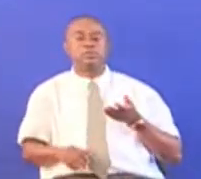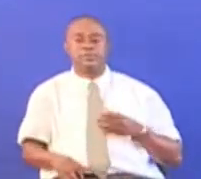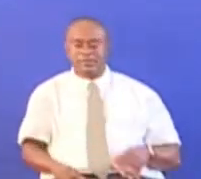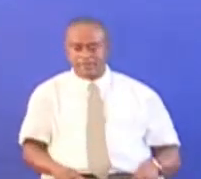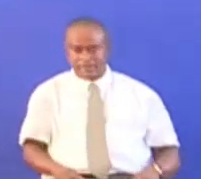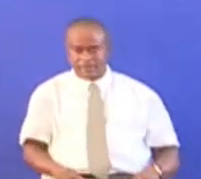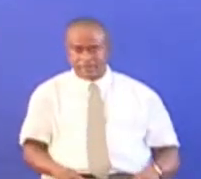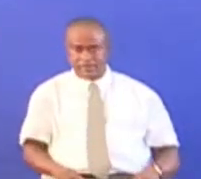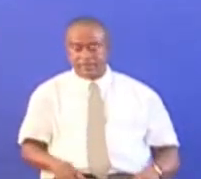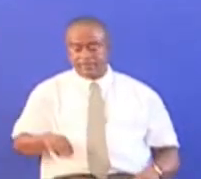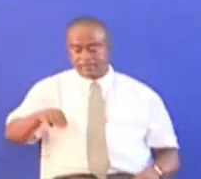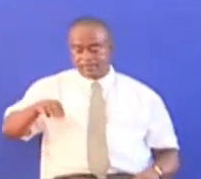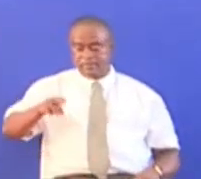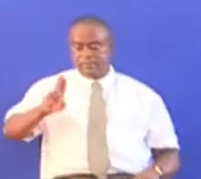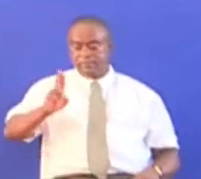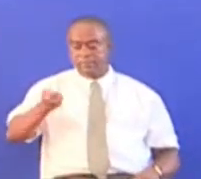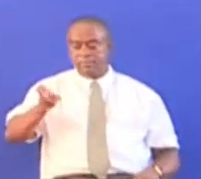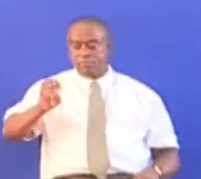na Muheza